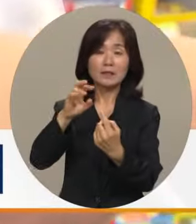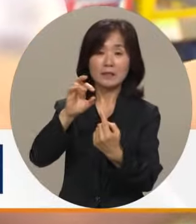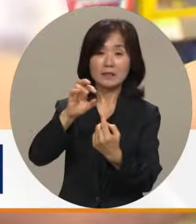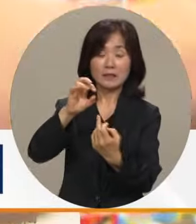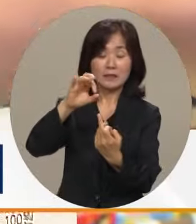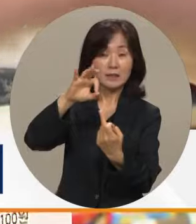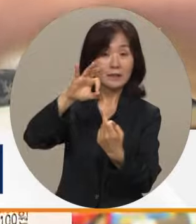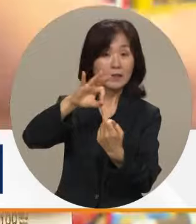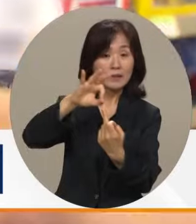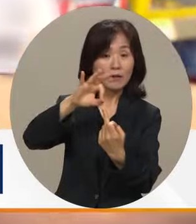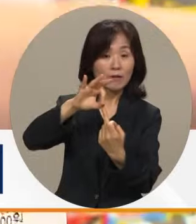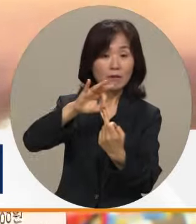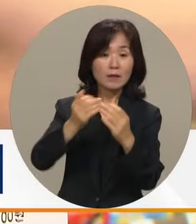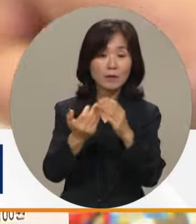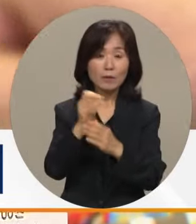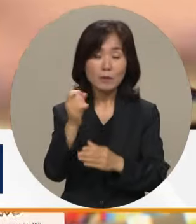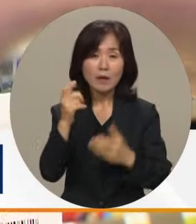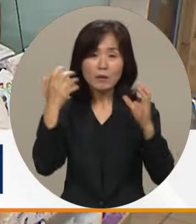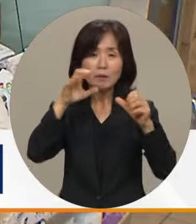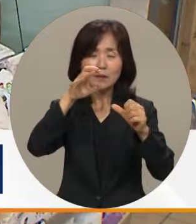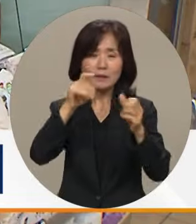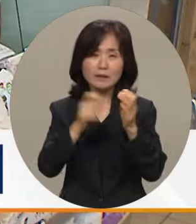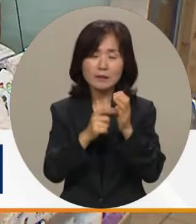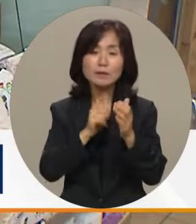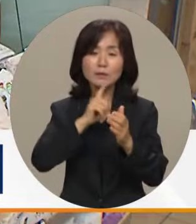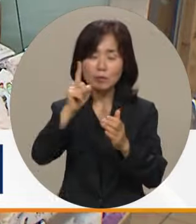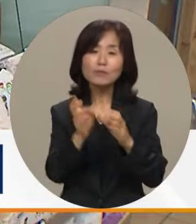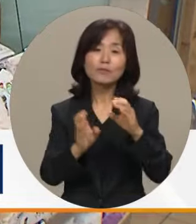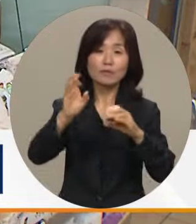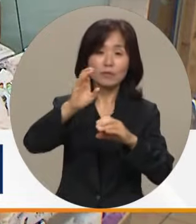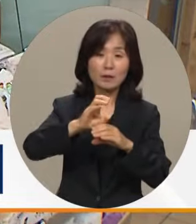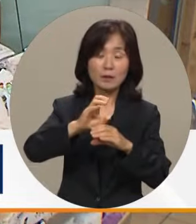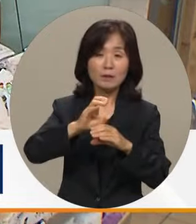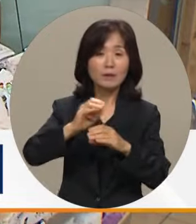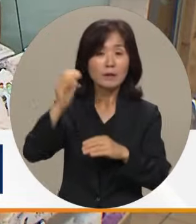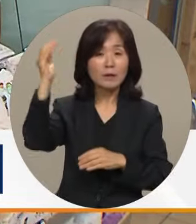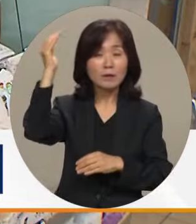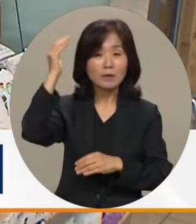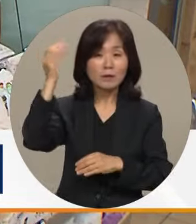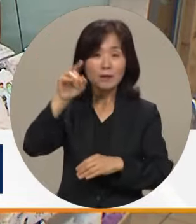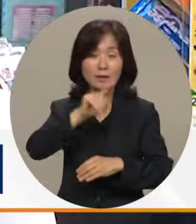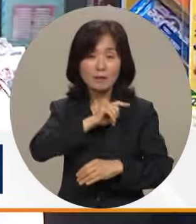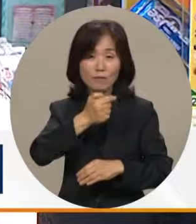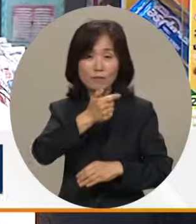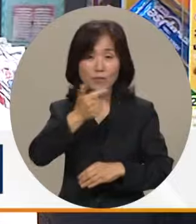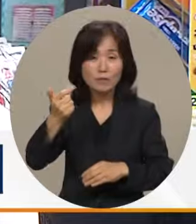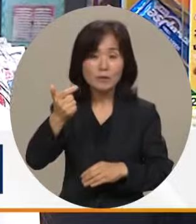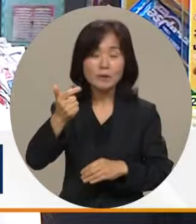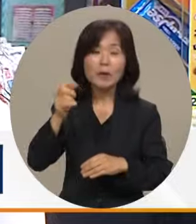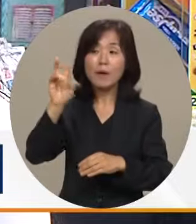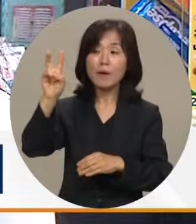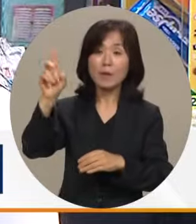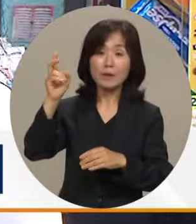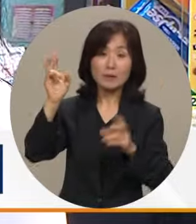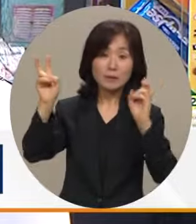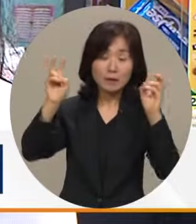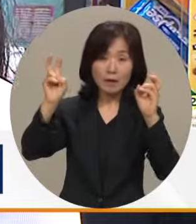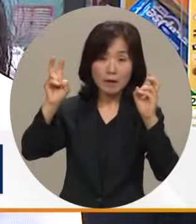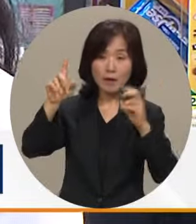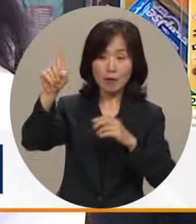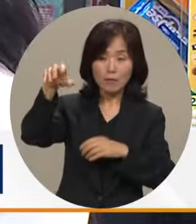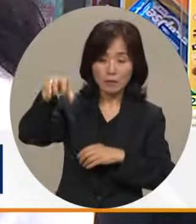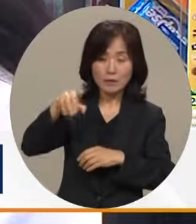긴급 신고 기능까지 추가됐습니다. 국내에서 가장 많은 18,000여 개 점포를 운영하고 있는 편의점 업체 한 곳에서만 이